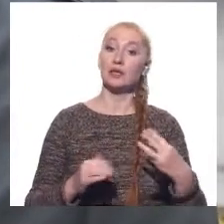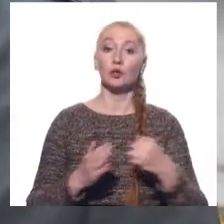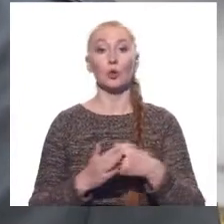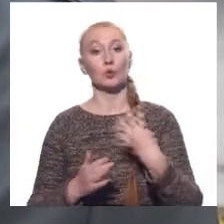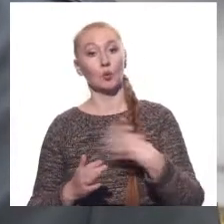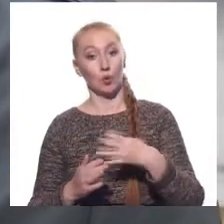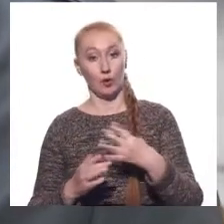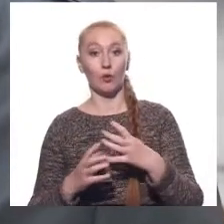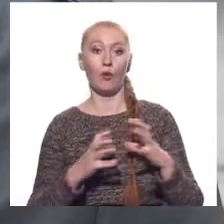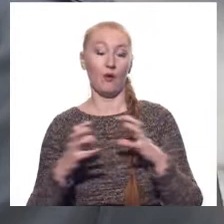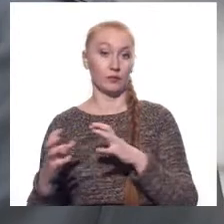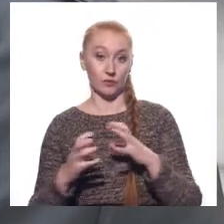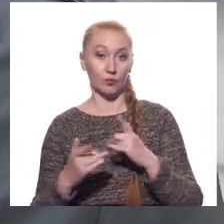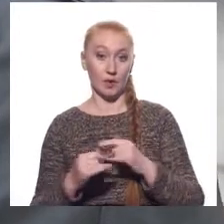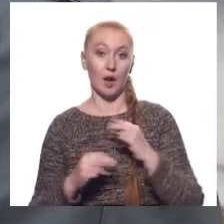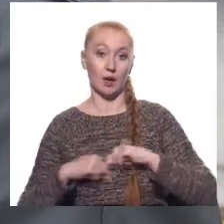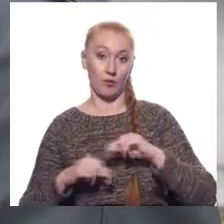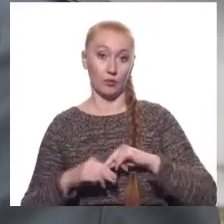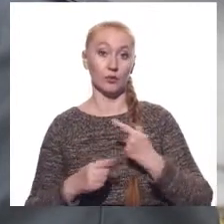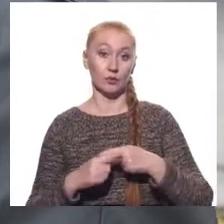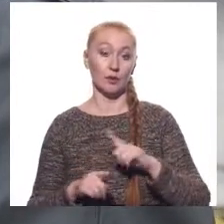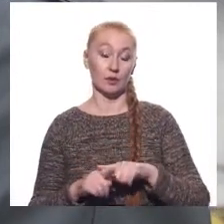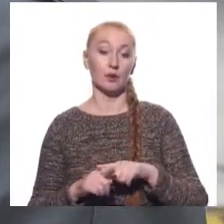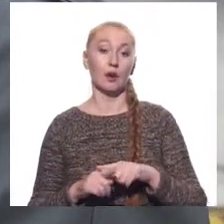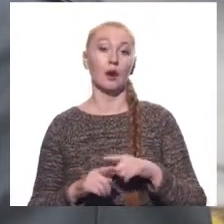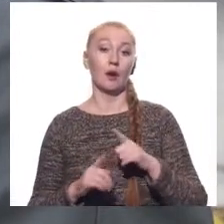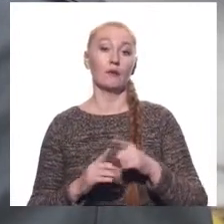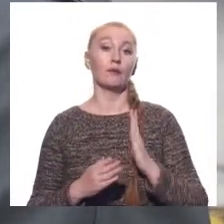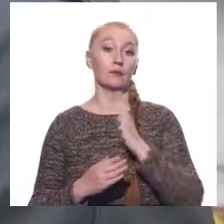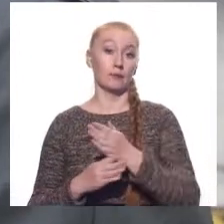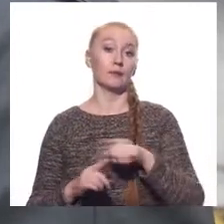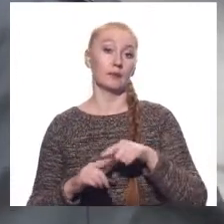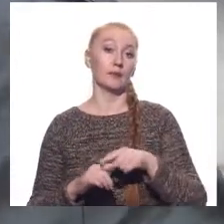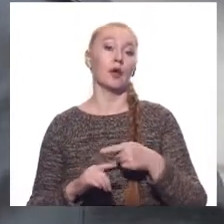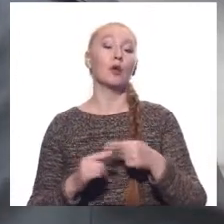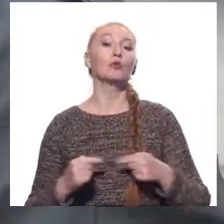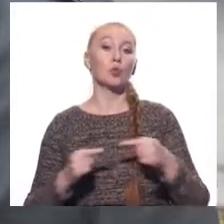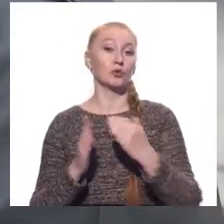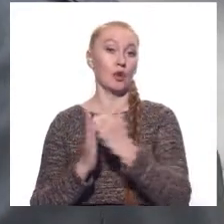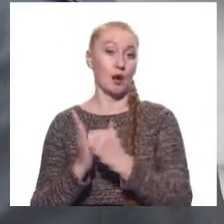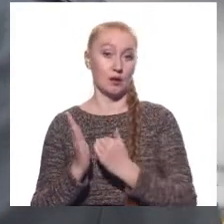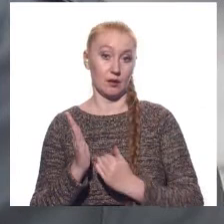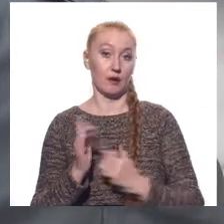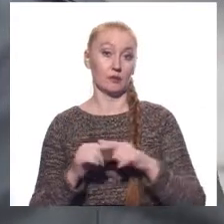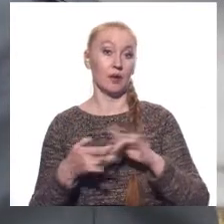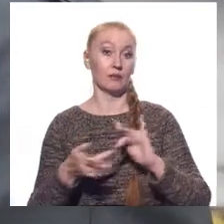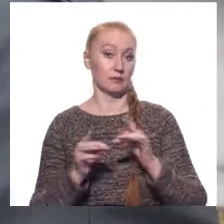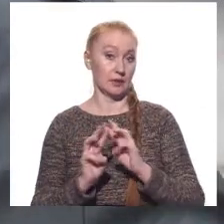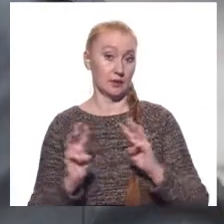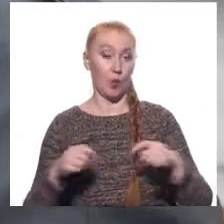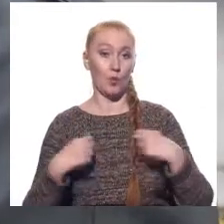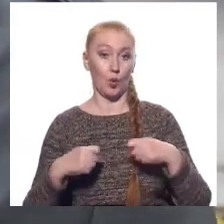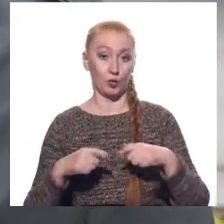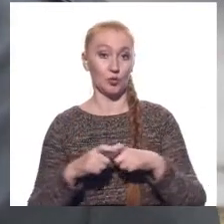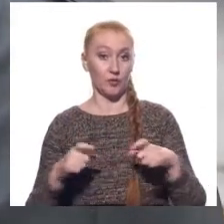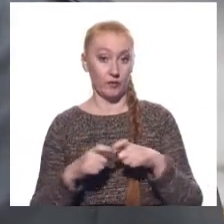приблизно відсотків транспортних засобів працюють. Відправлення йдуть чітко за графіком, визначеним на сайтах продажу